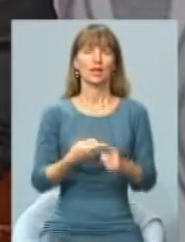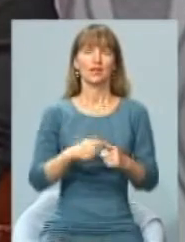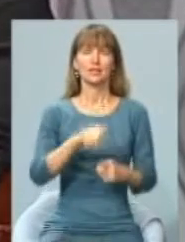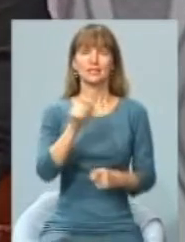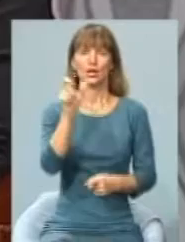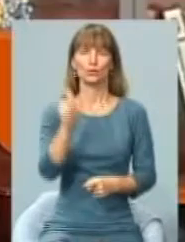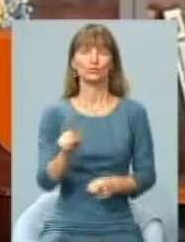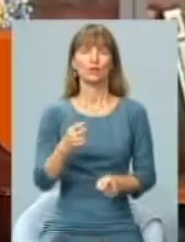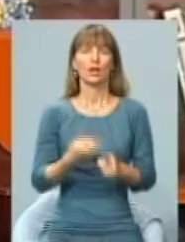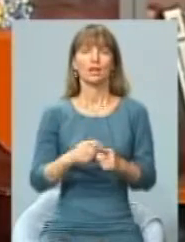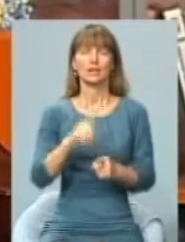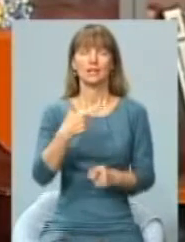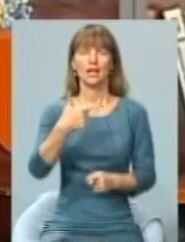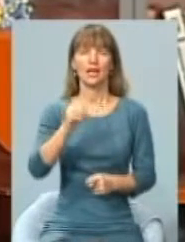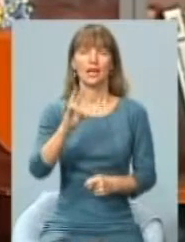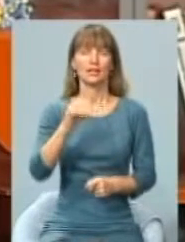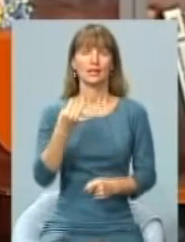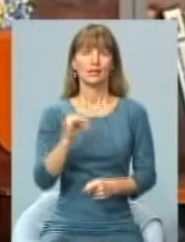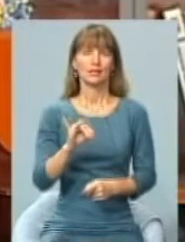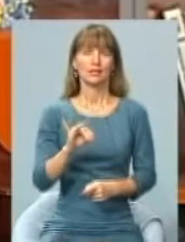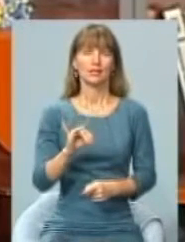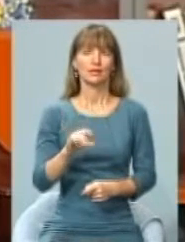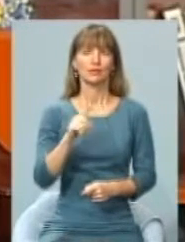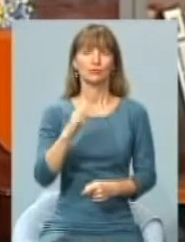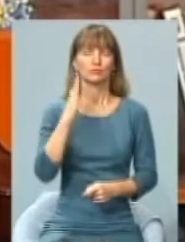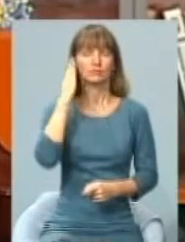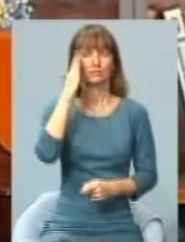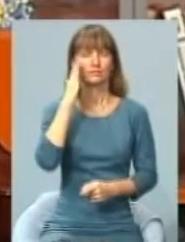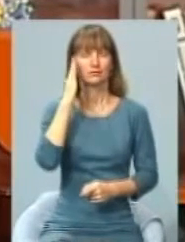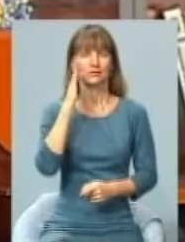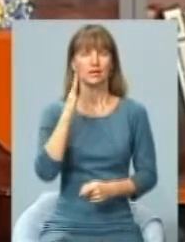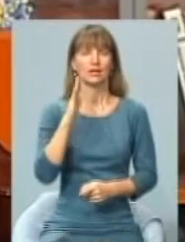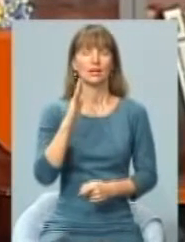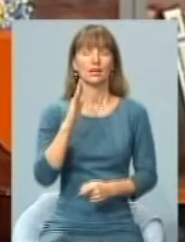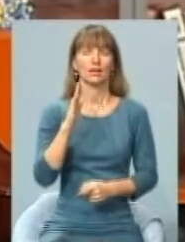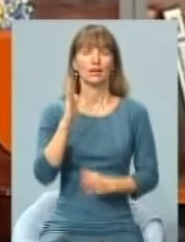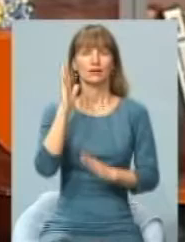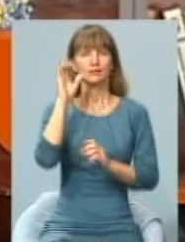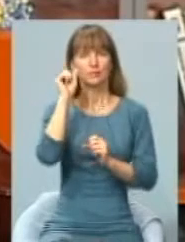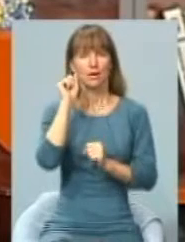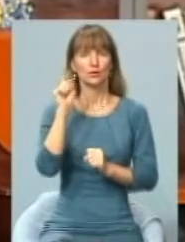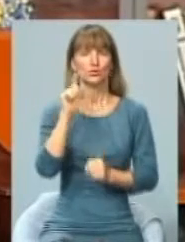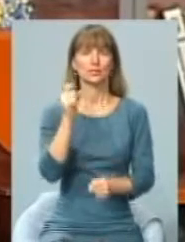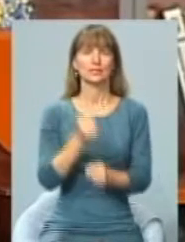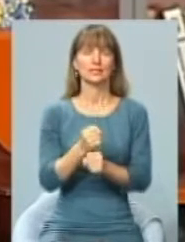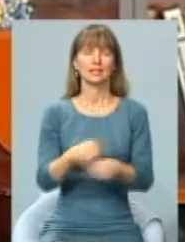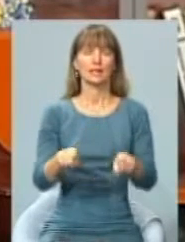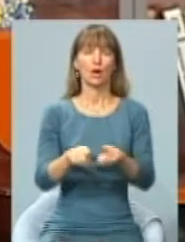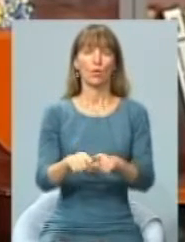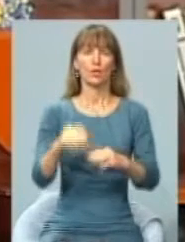за геній? Йому приснилось один раз во сні, що він создав таку